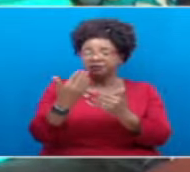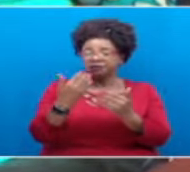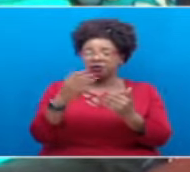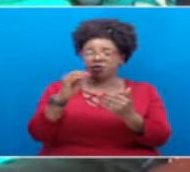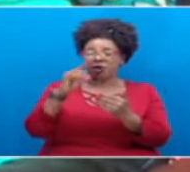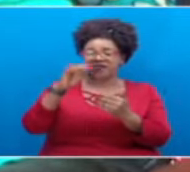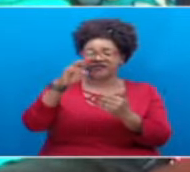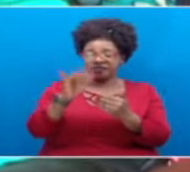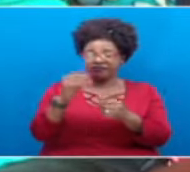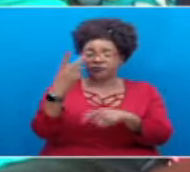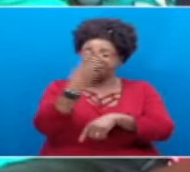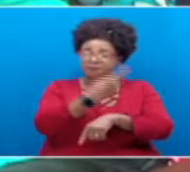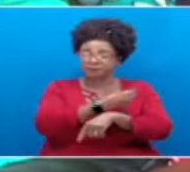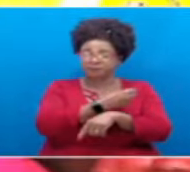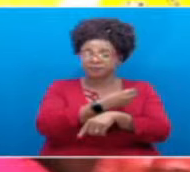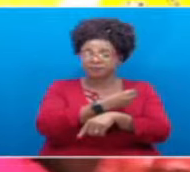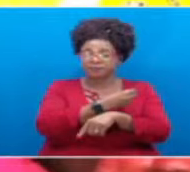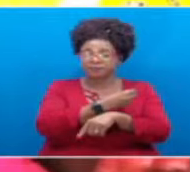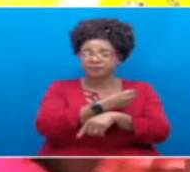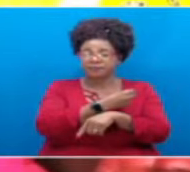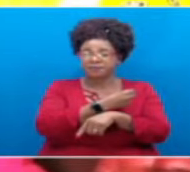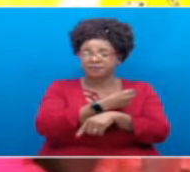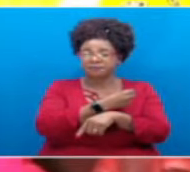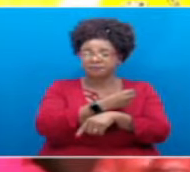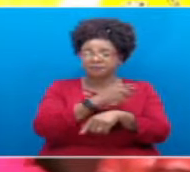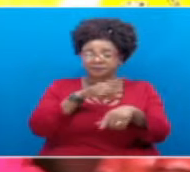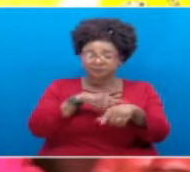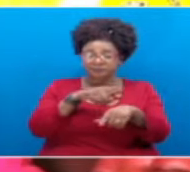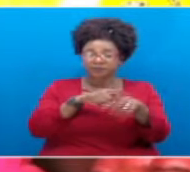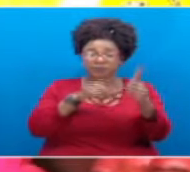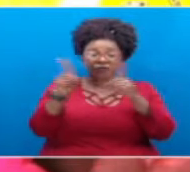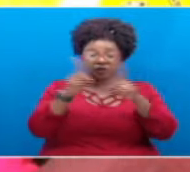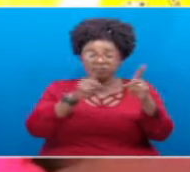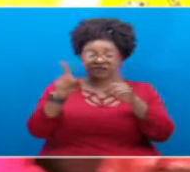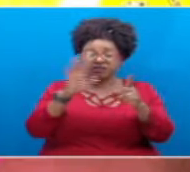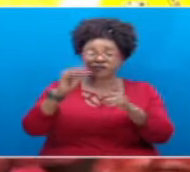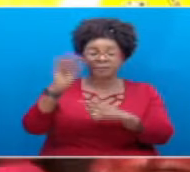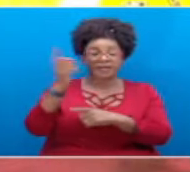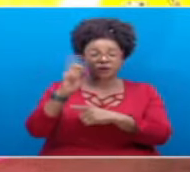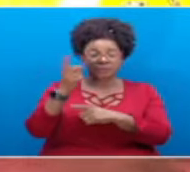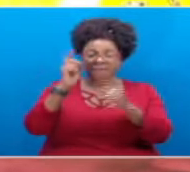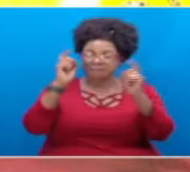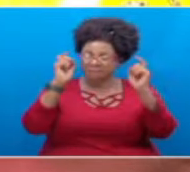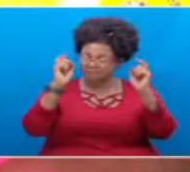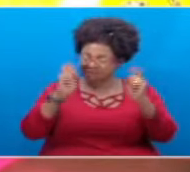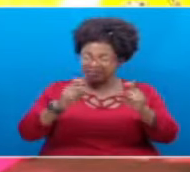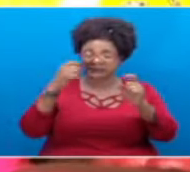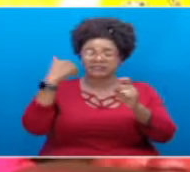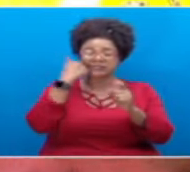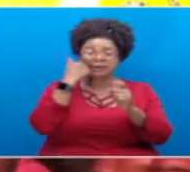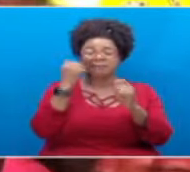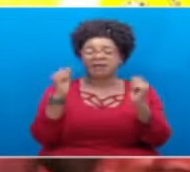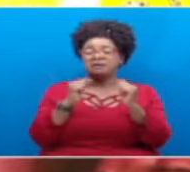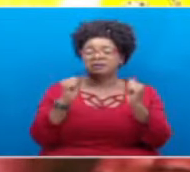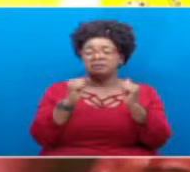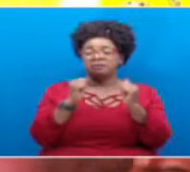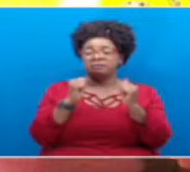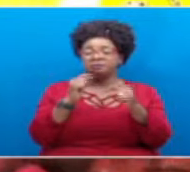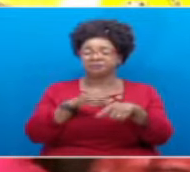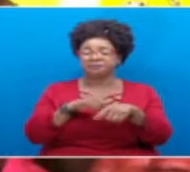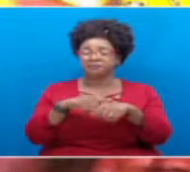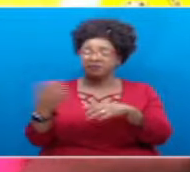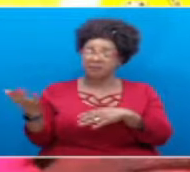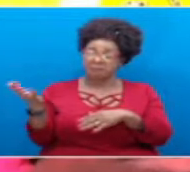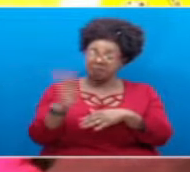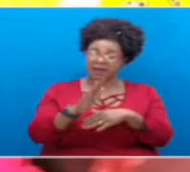his routine clinic. Tukitravel kutoka Nairobi, tukitravel lazima wagonjeke malaria, na tukirudi lazima